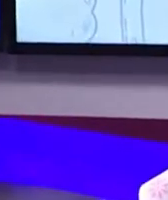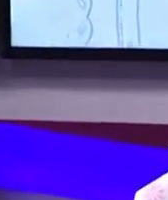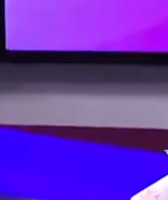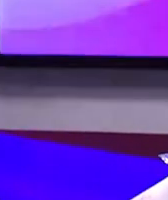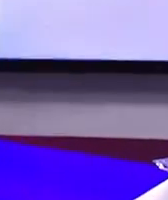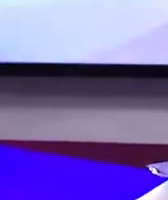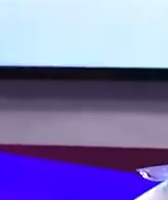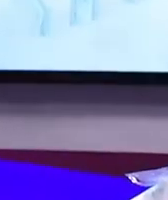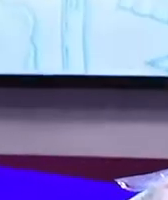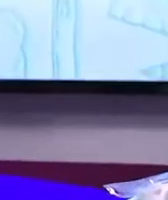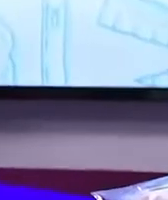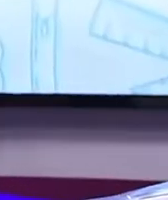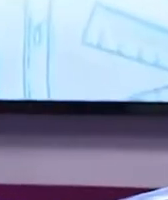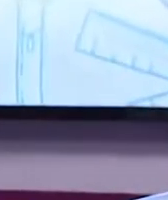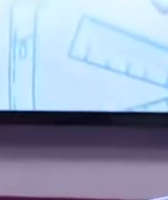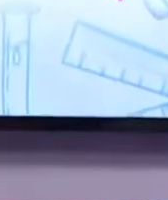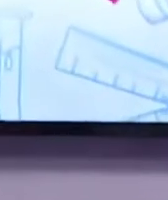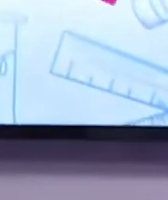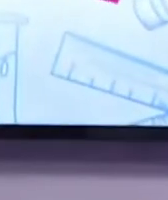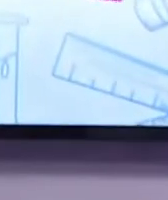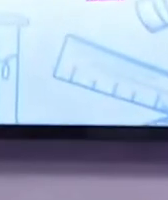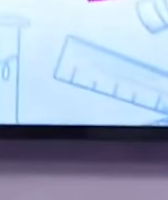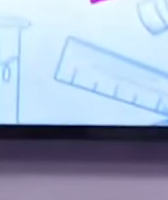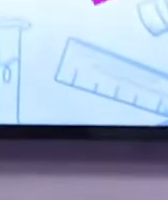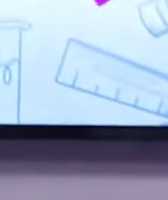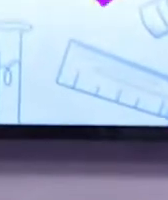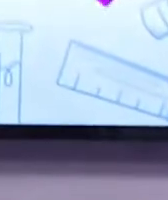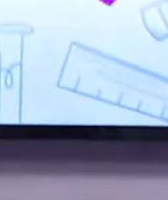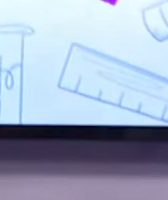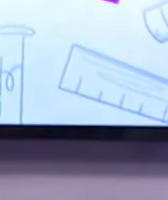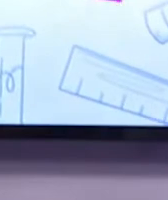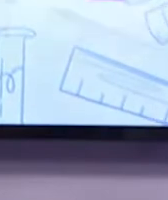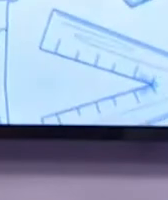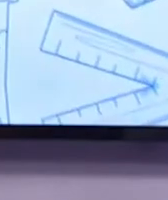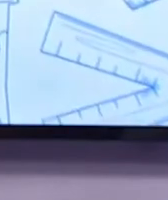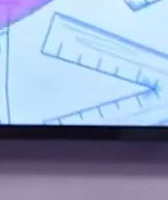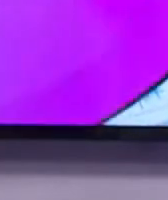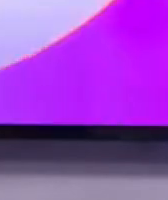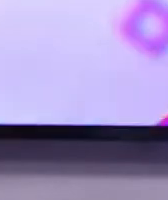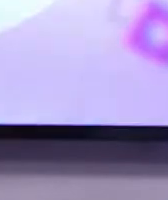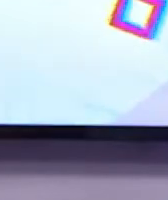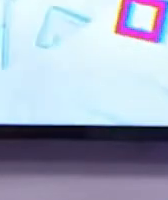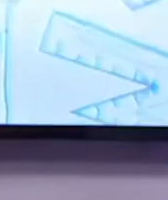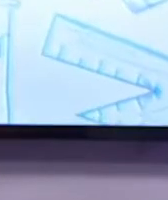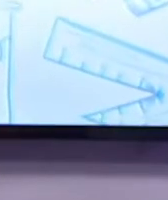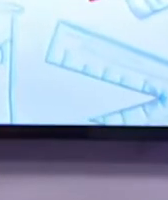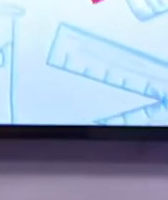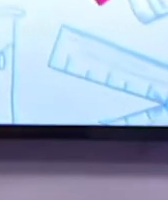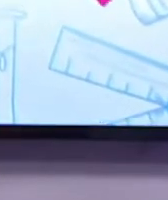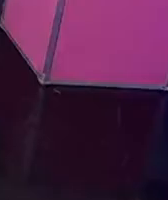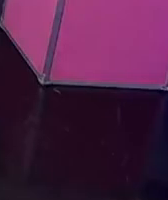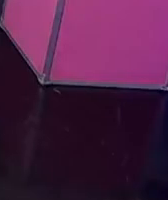lainnya diberi cuti Bekasi sebab tak sanggup sedapat jawab semua soalan dengan pembelajaran kita pada hari ini Alhamdulillah